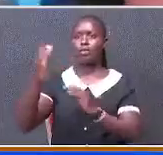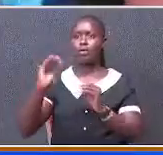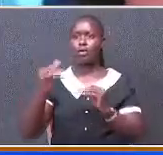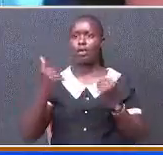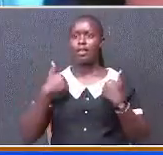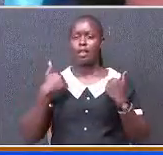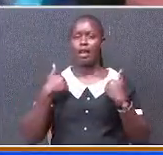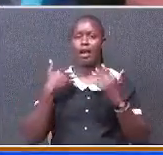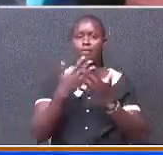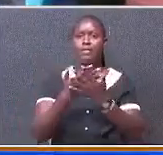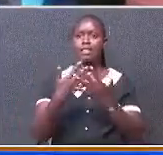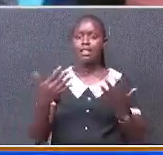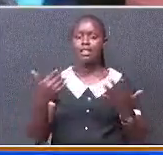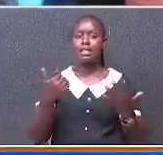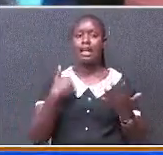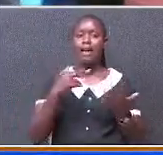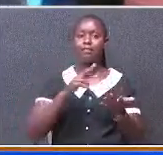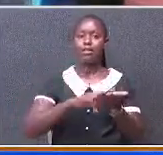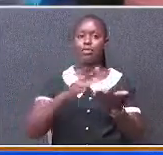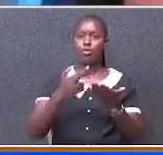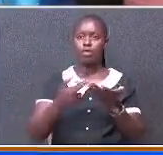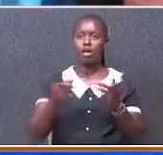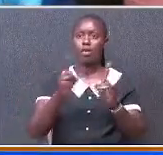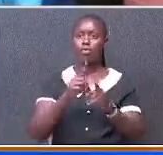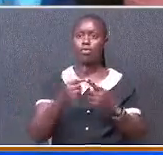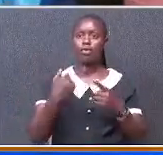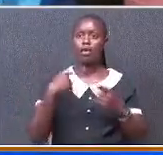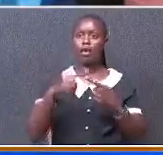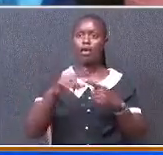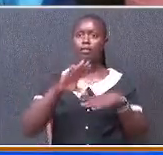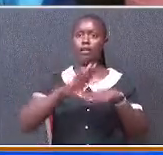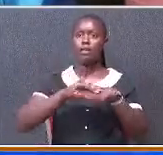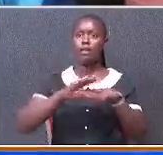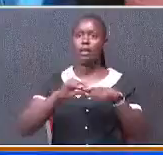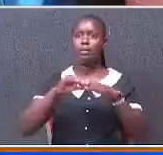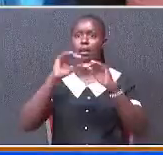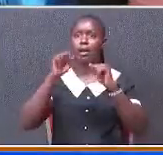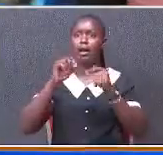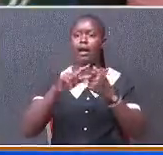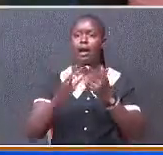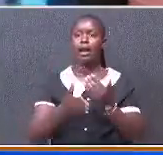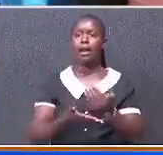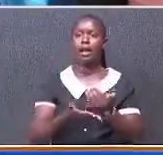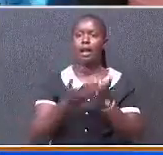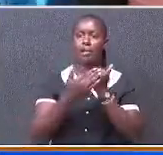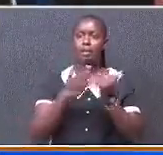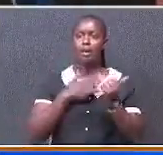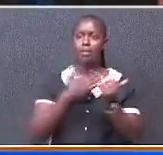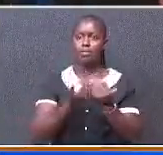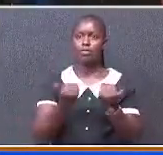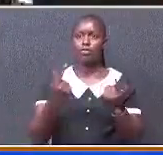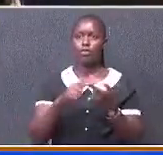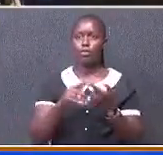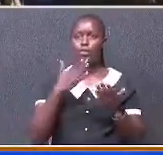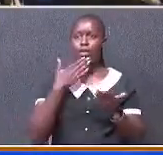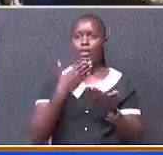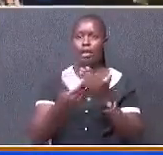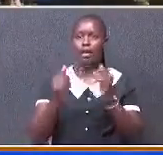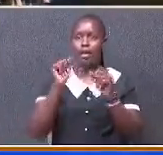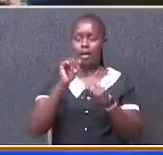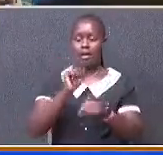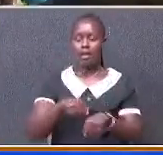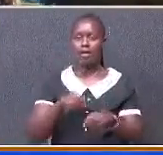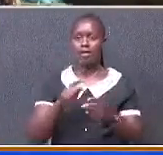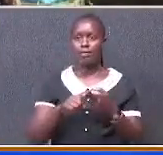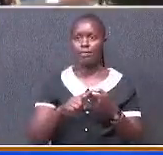the capabilities of therapy and wanaweza kusaidia watoto, tunaweza shukuru sana. Hizo dawa ni bei kali